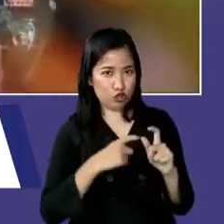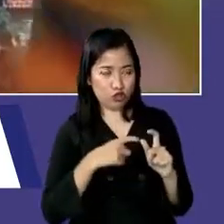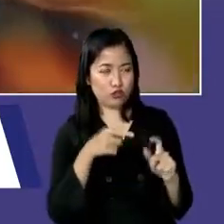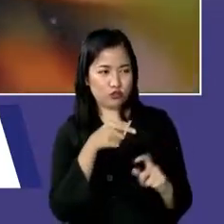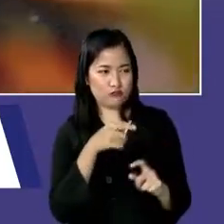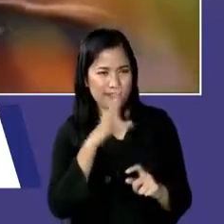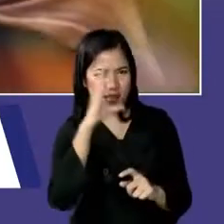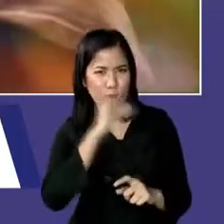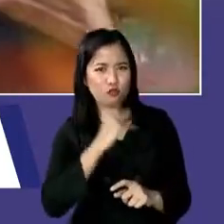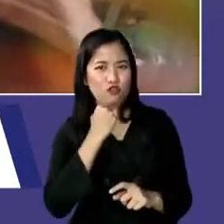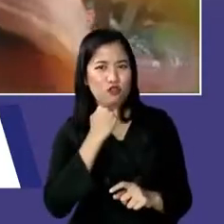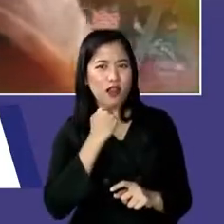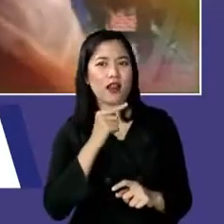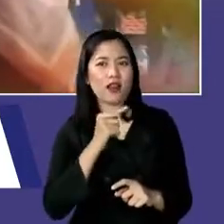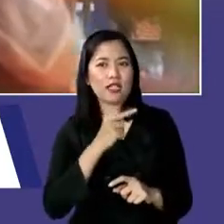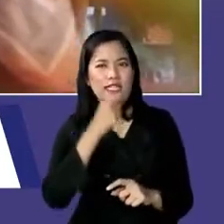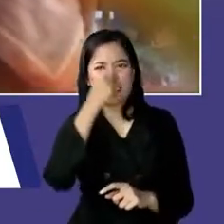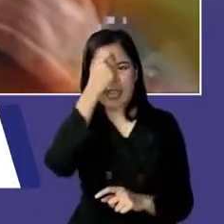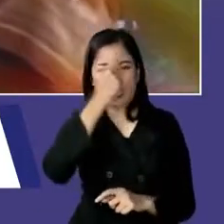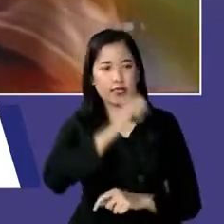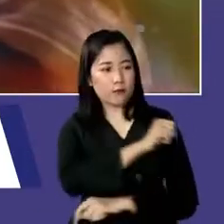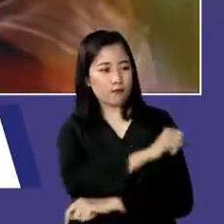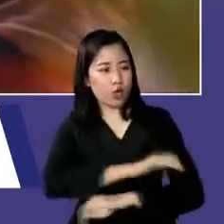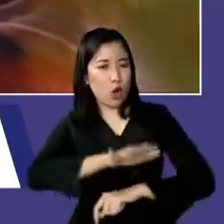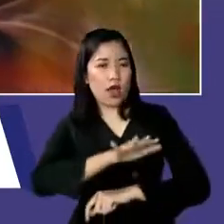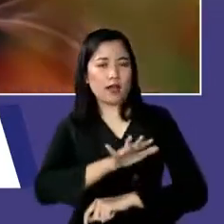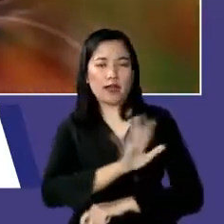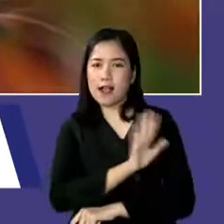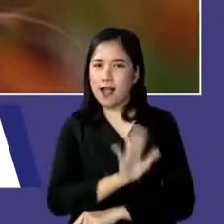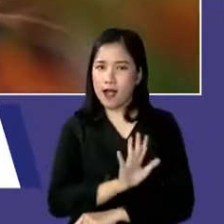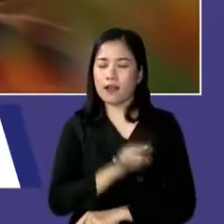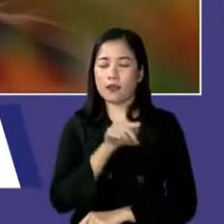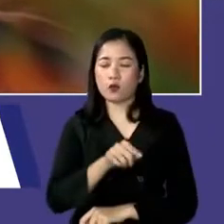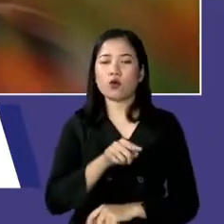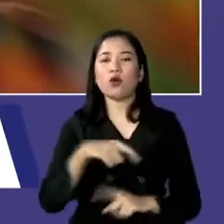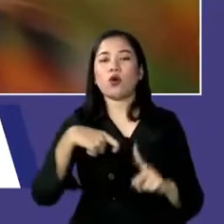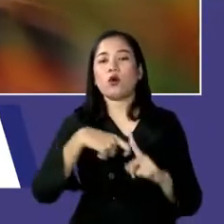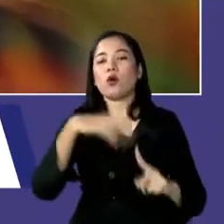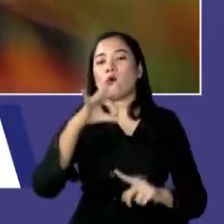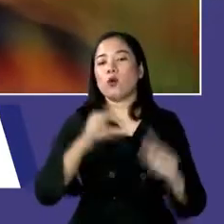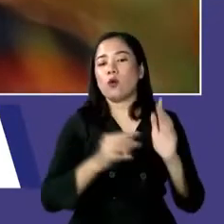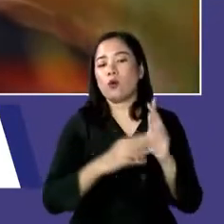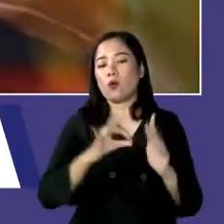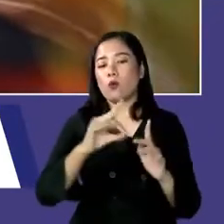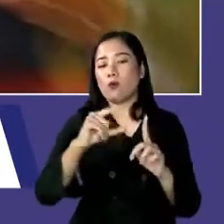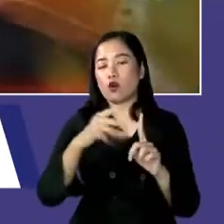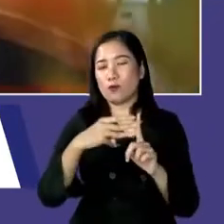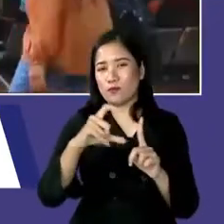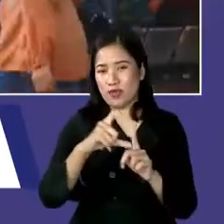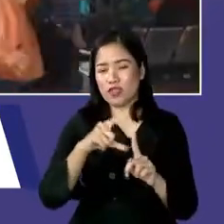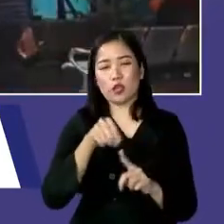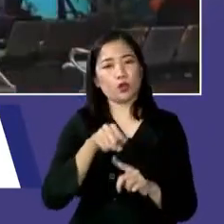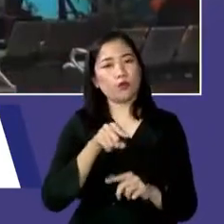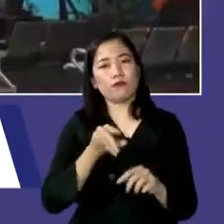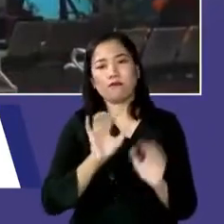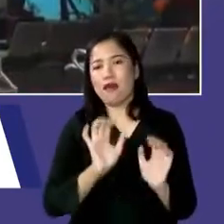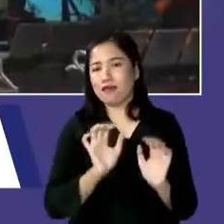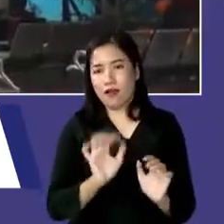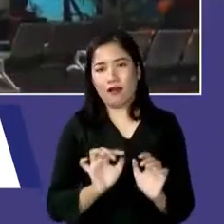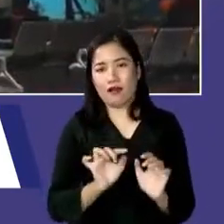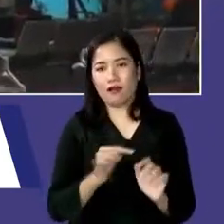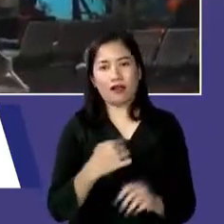cukup cukup besar penyakit tidak menular kita yang menjadi komorbid itu yang sebenarnya tidak kita inginkan dan itu cukup